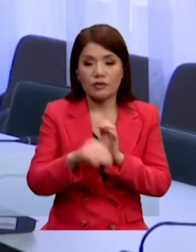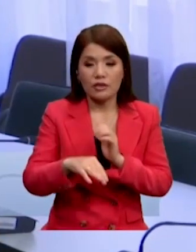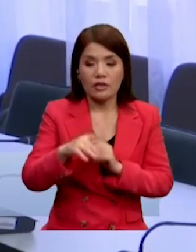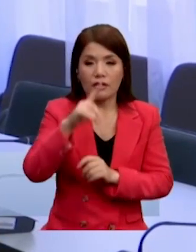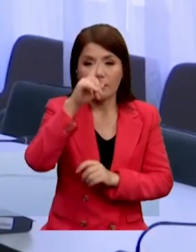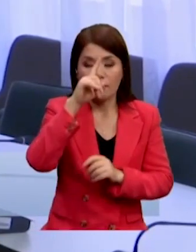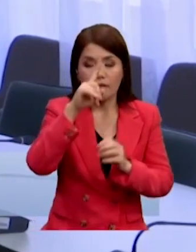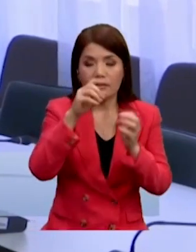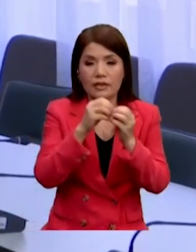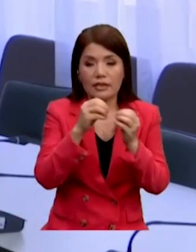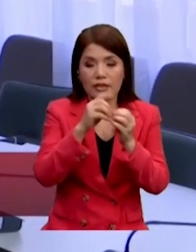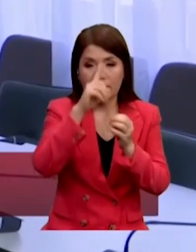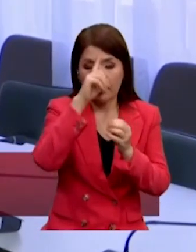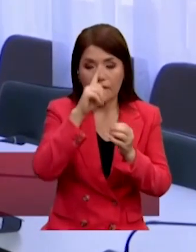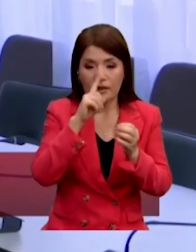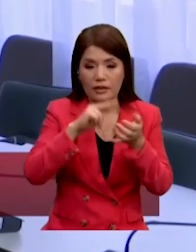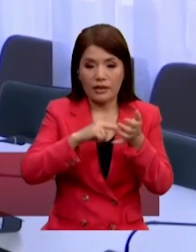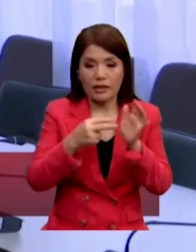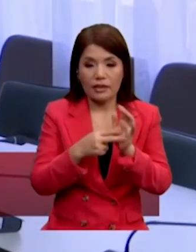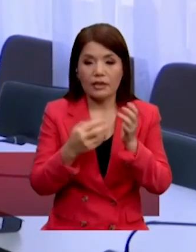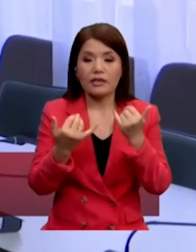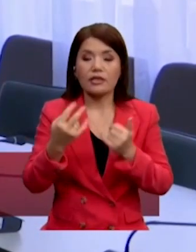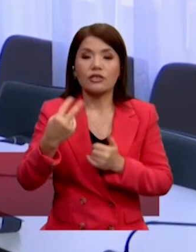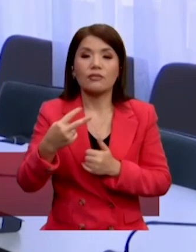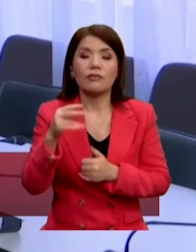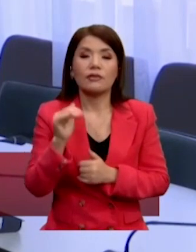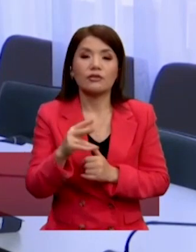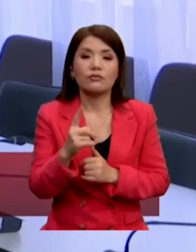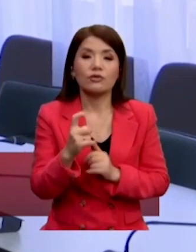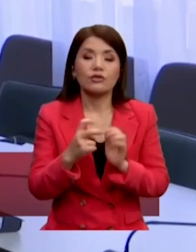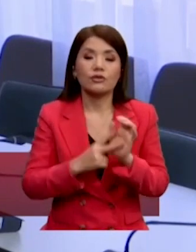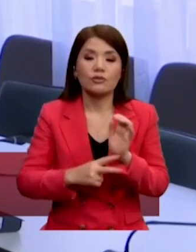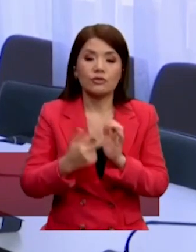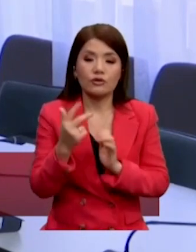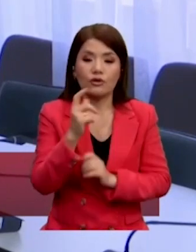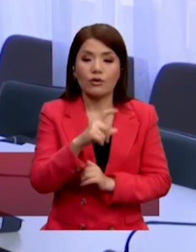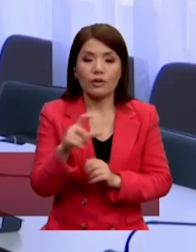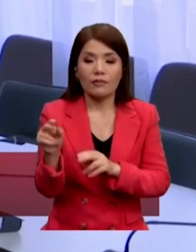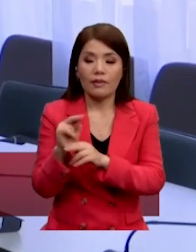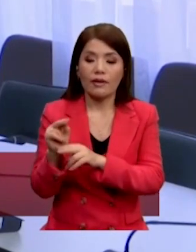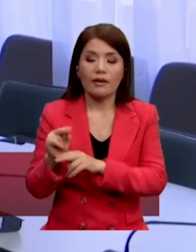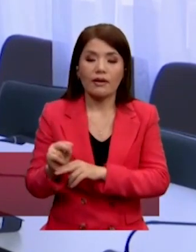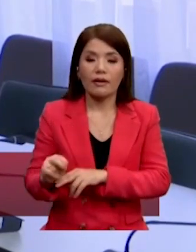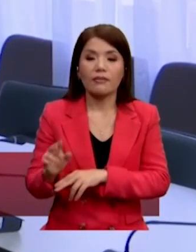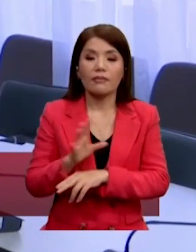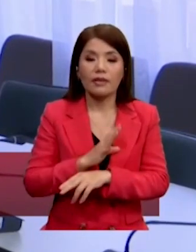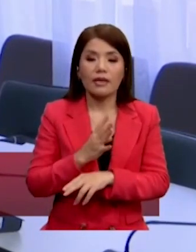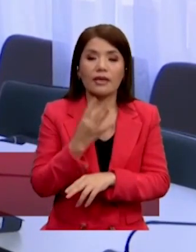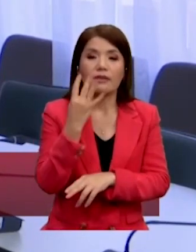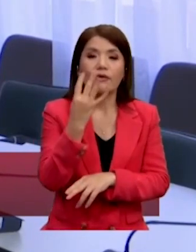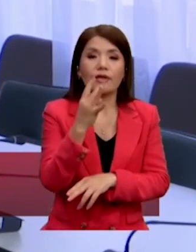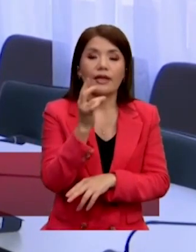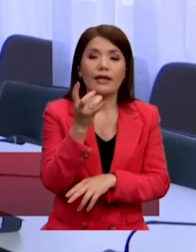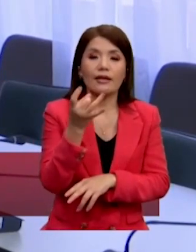айға жоспарланған болатын болса, қазіргі таңда 20173 адам біз емдедік. Сондықтан біздегі бар 4